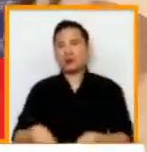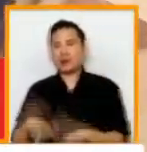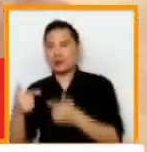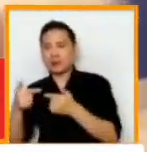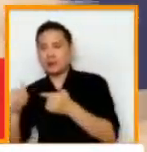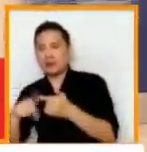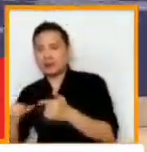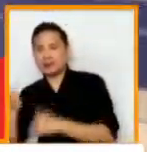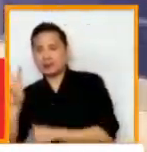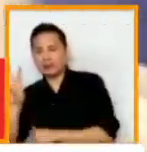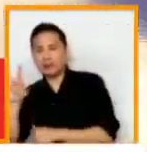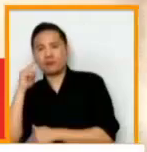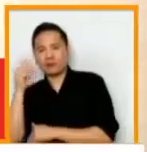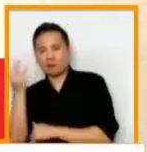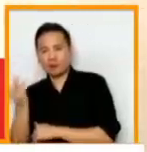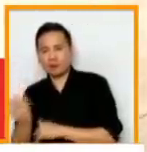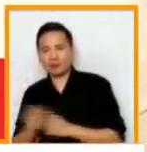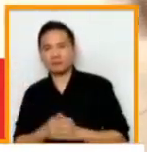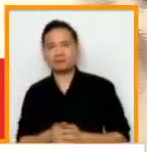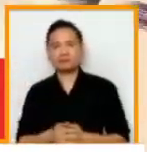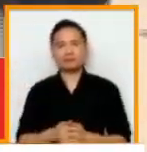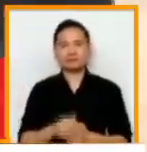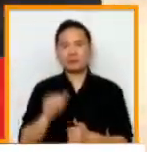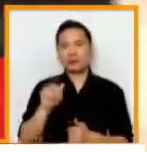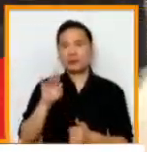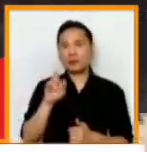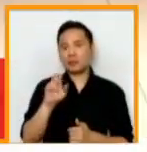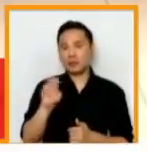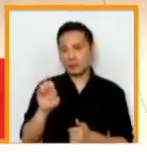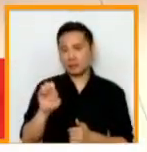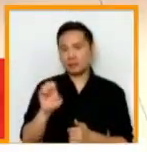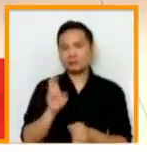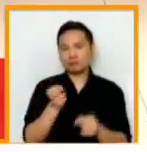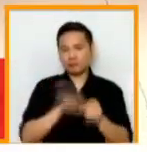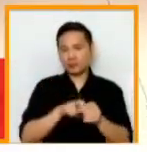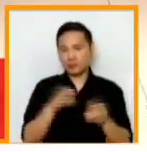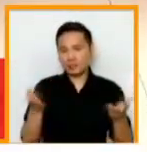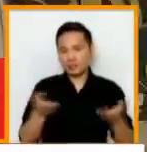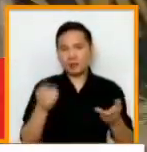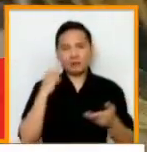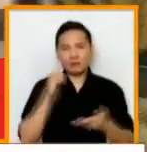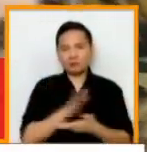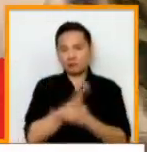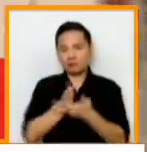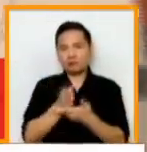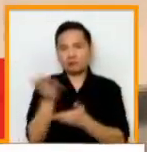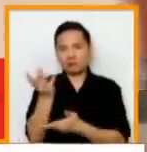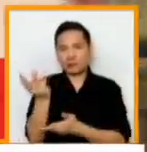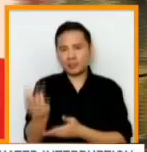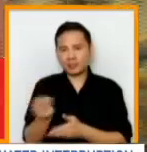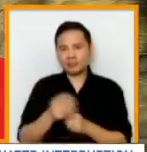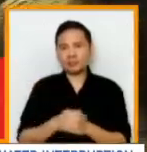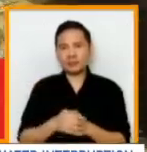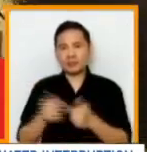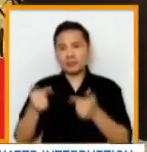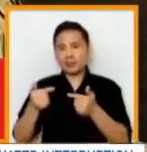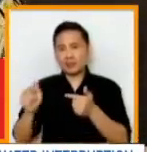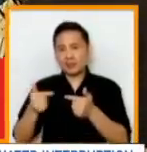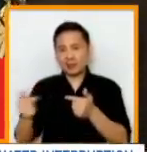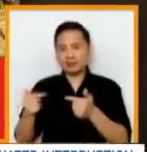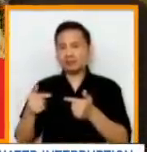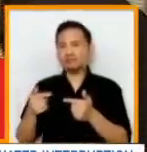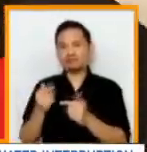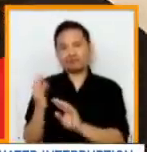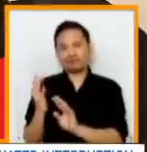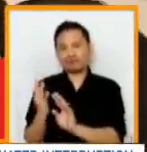Batangas. Si Arlene Caneco dito sasakay para makarating sa Batangas Port ang gateway niya pauwi ng Mindoro. Bitbit